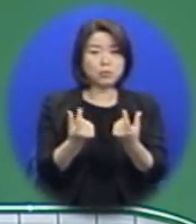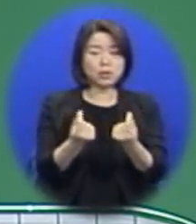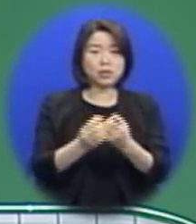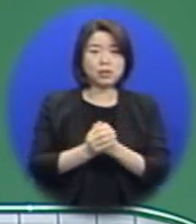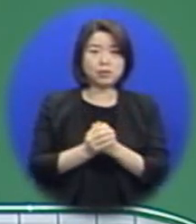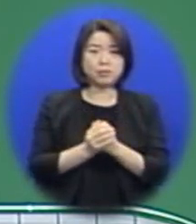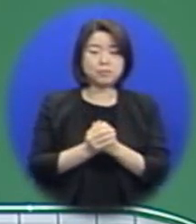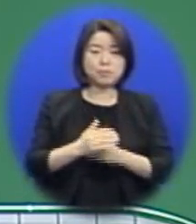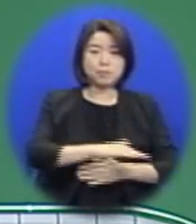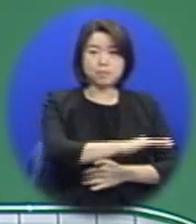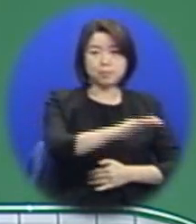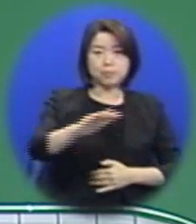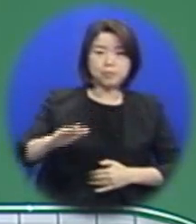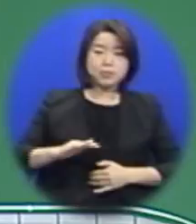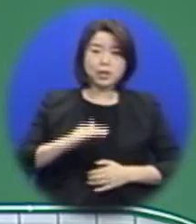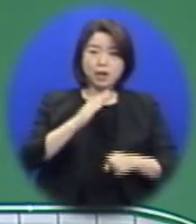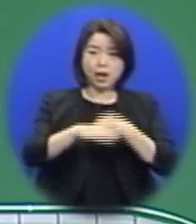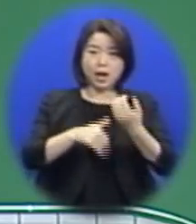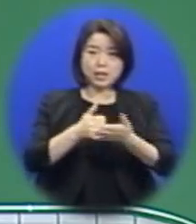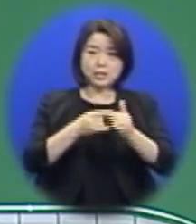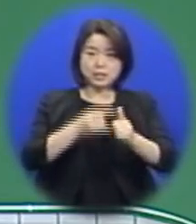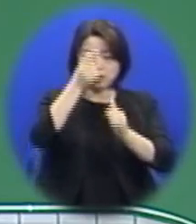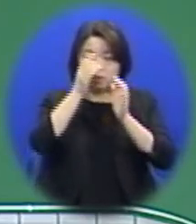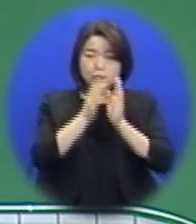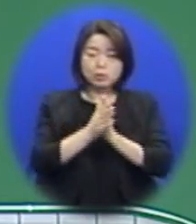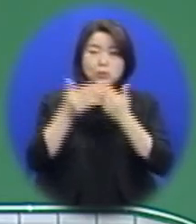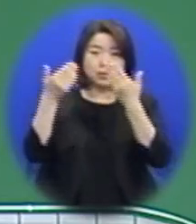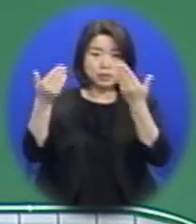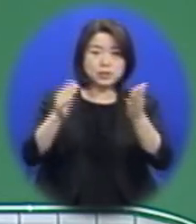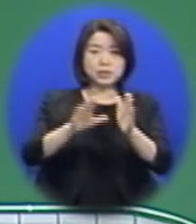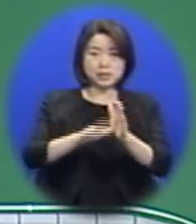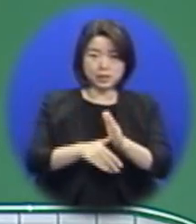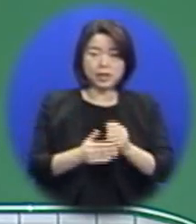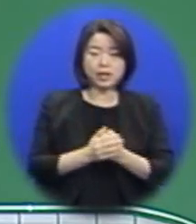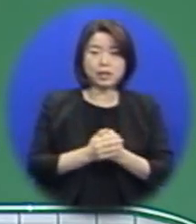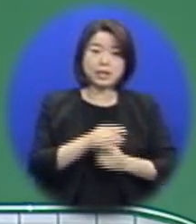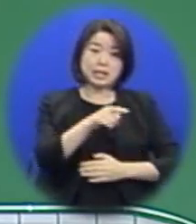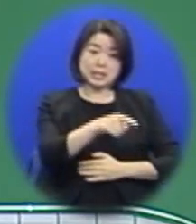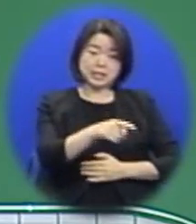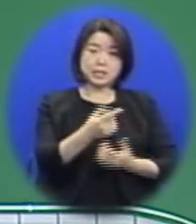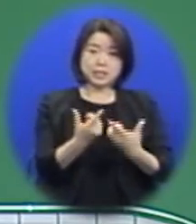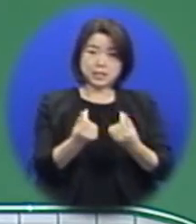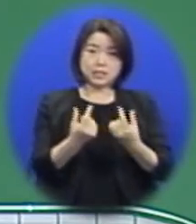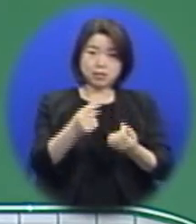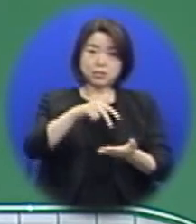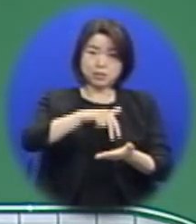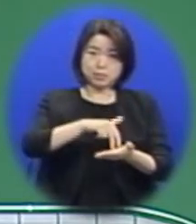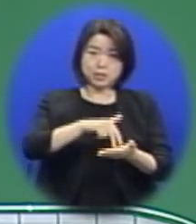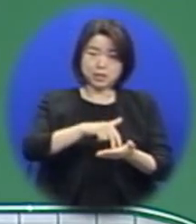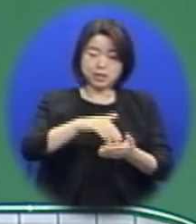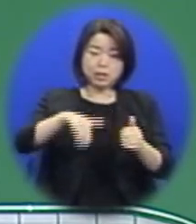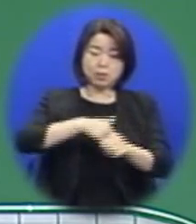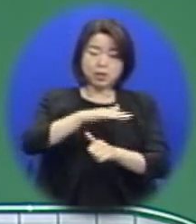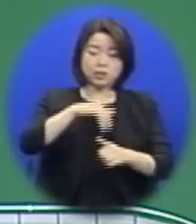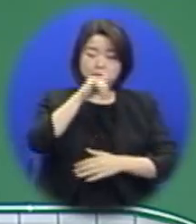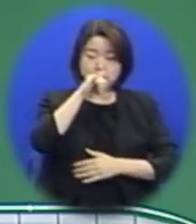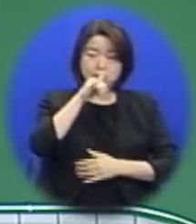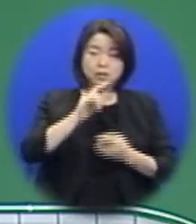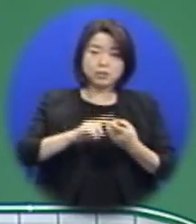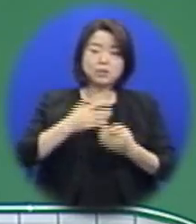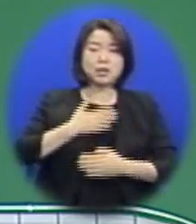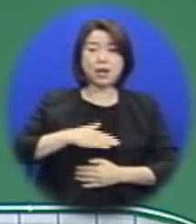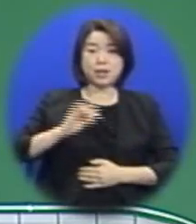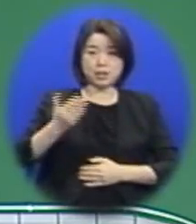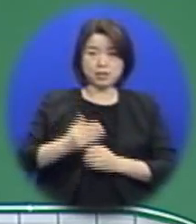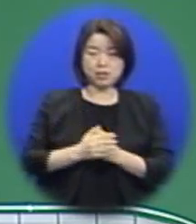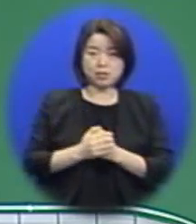여러분, 우리가 하나님께 기도할 때 이런 형편이 있을 수 있다는 걸 알아야 합니다. 그러니까